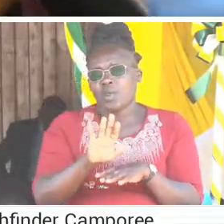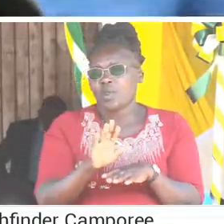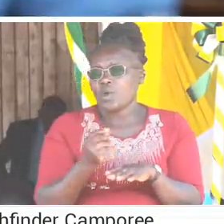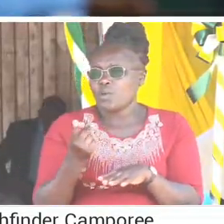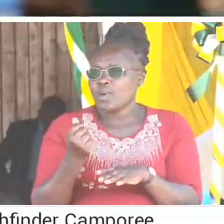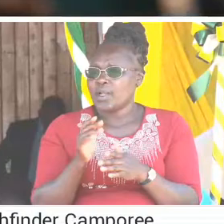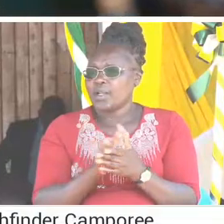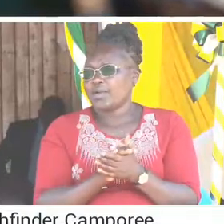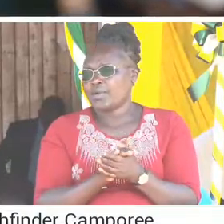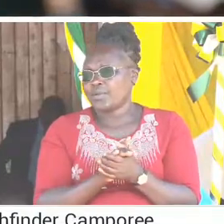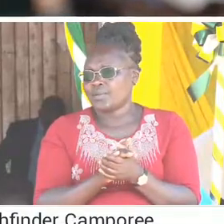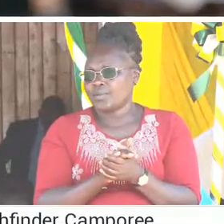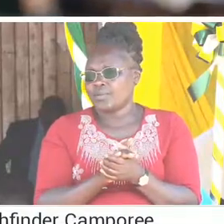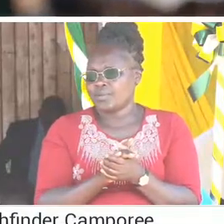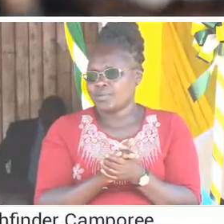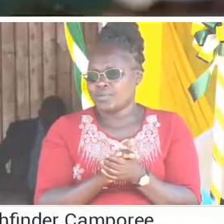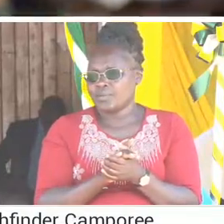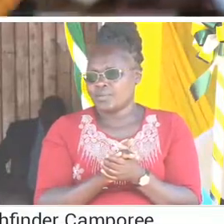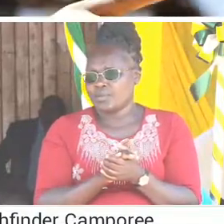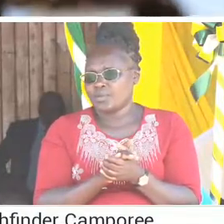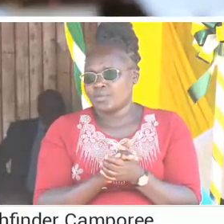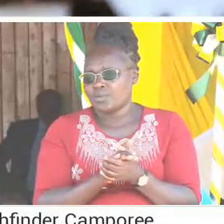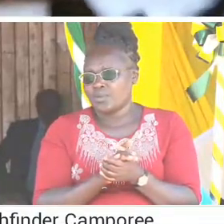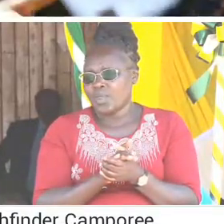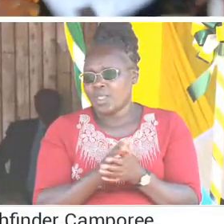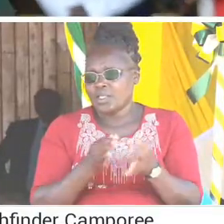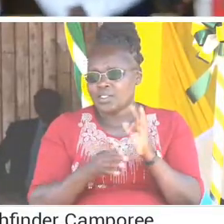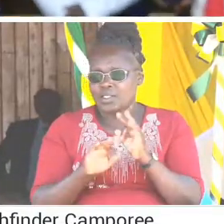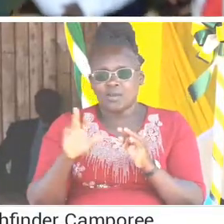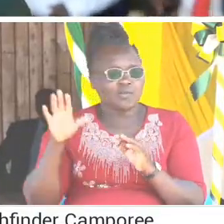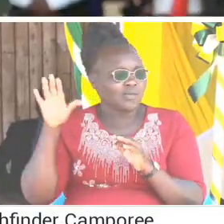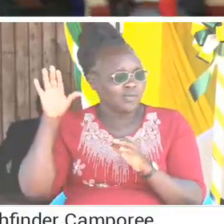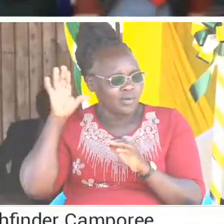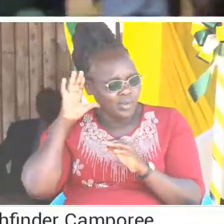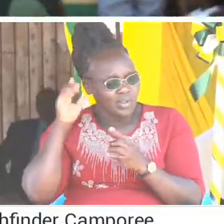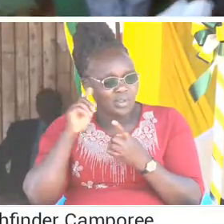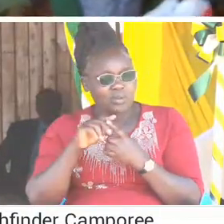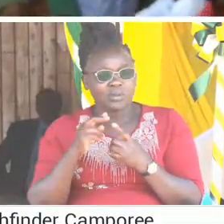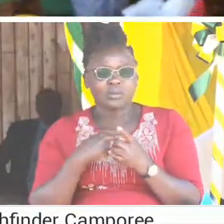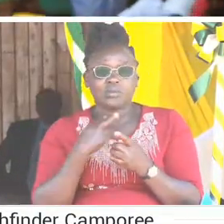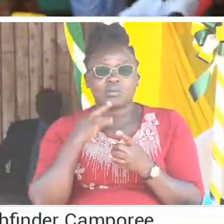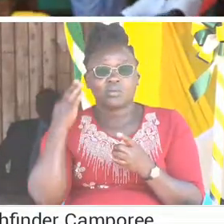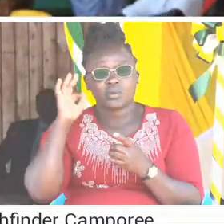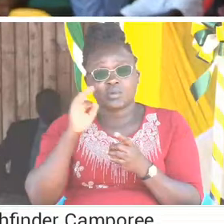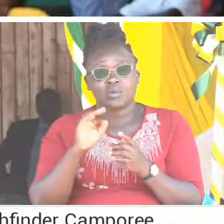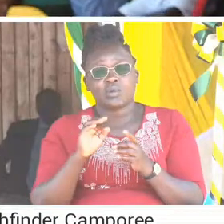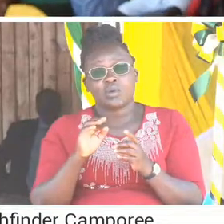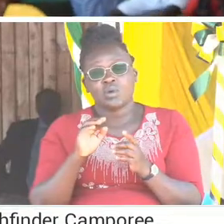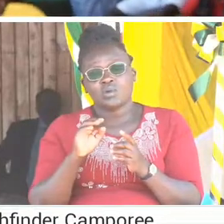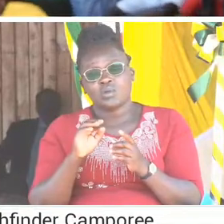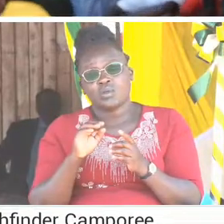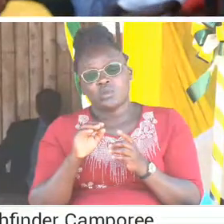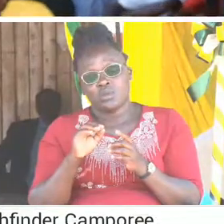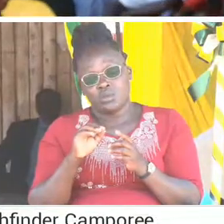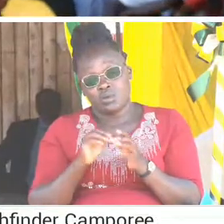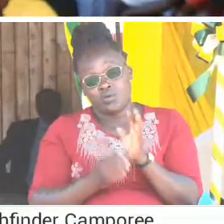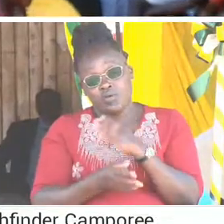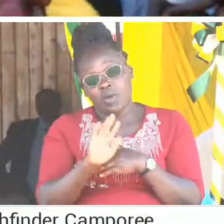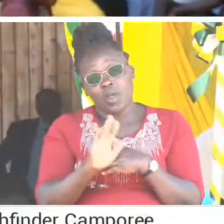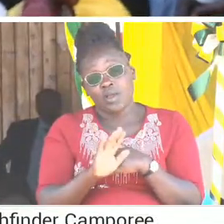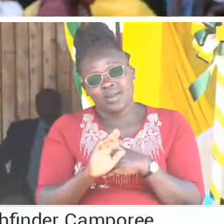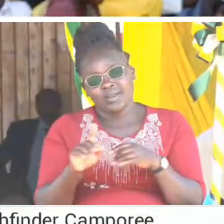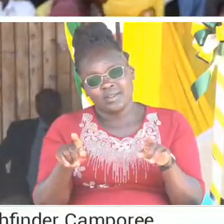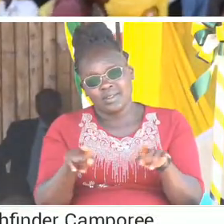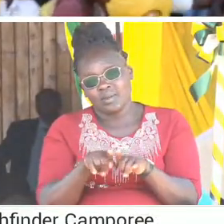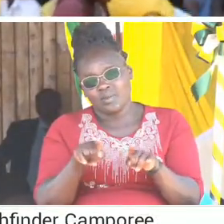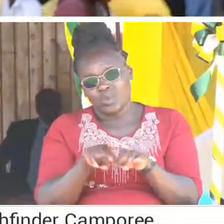Lord and follow what he says diligently, even your source of income shall be blessed.